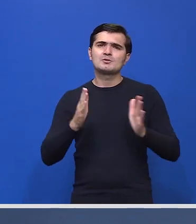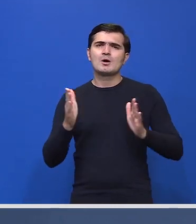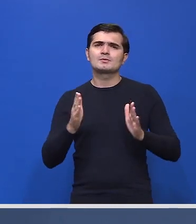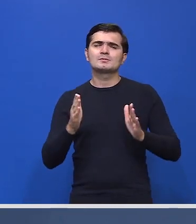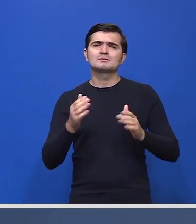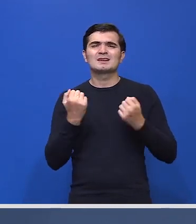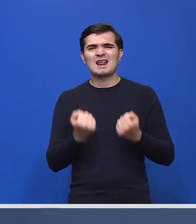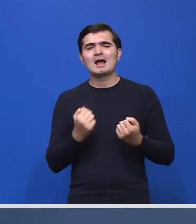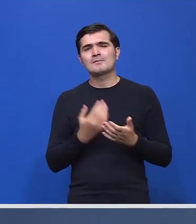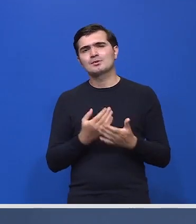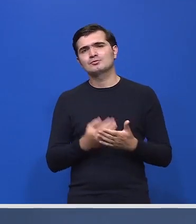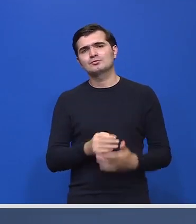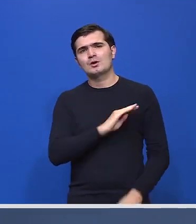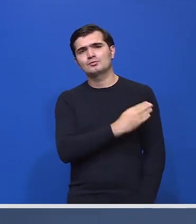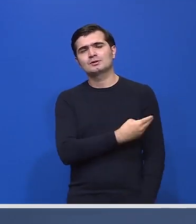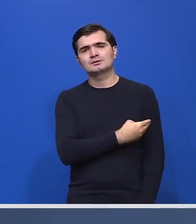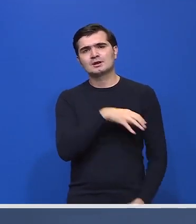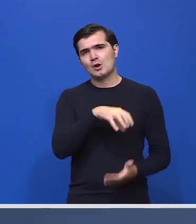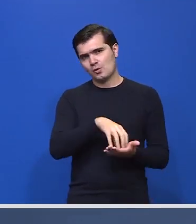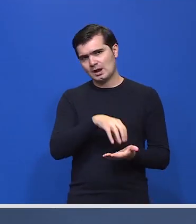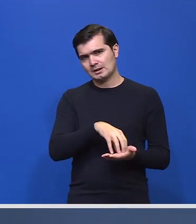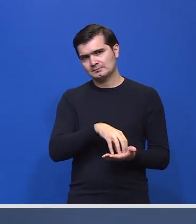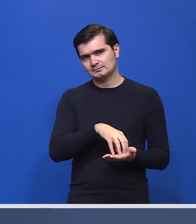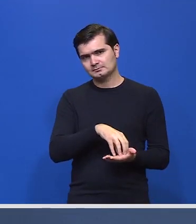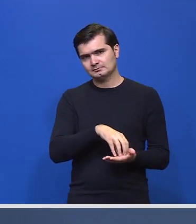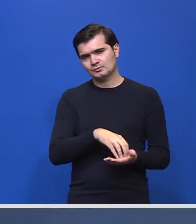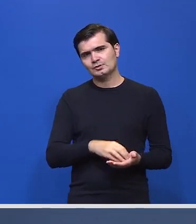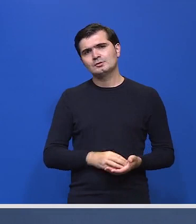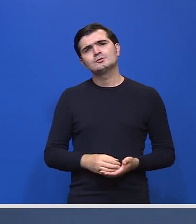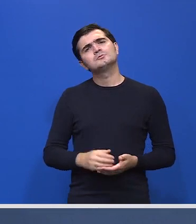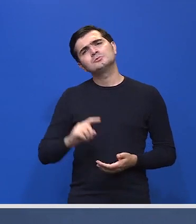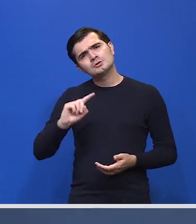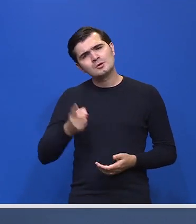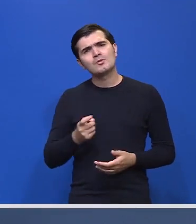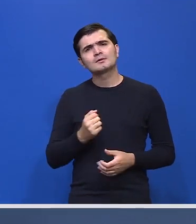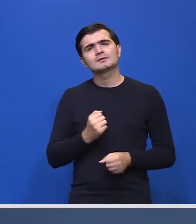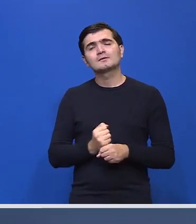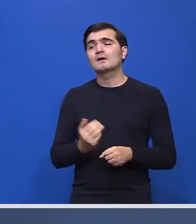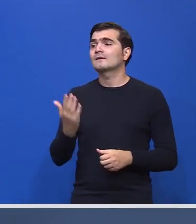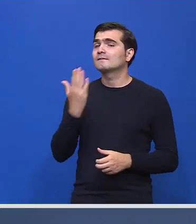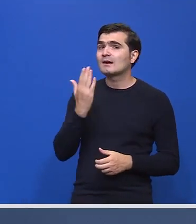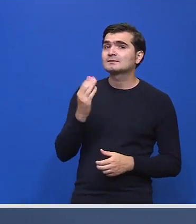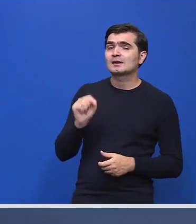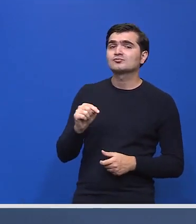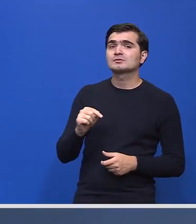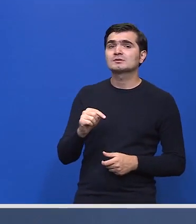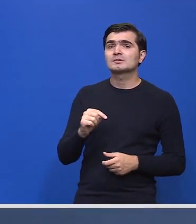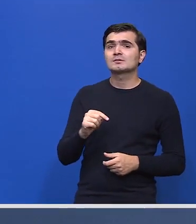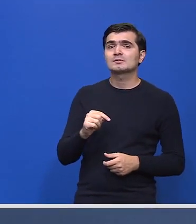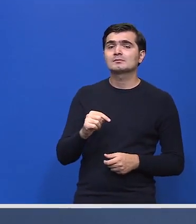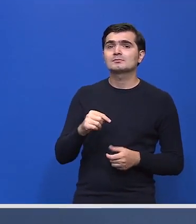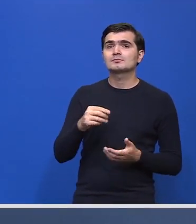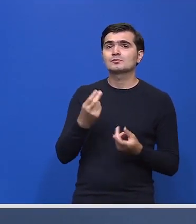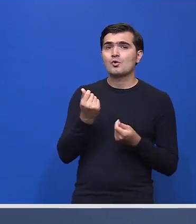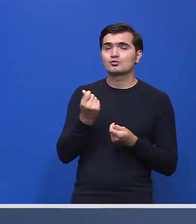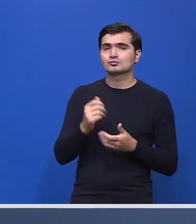complicată pentru autoritățile publice locale și să poată să facă față acestor categorii de